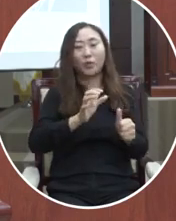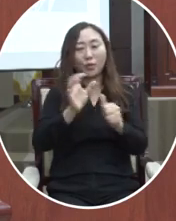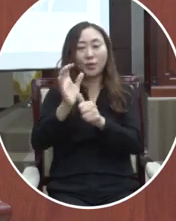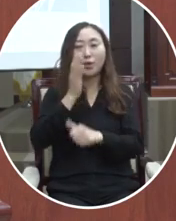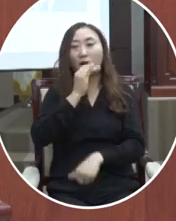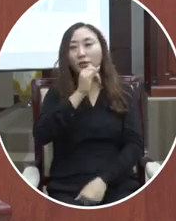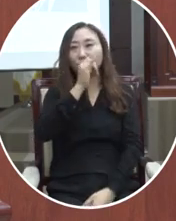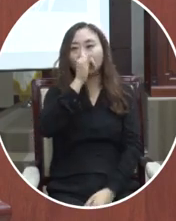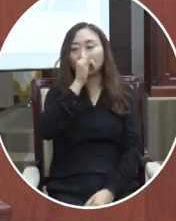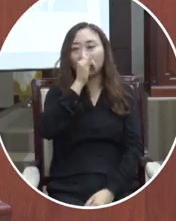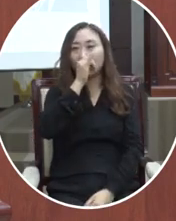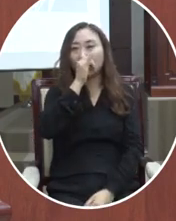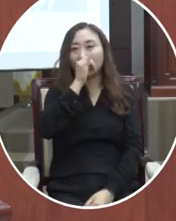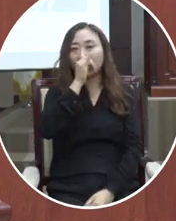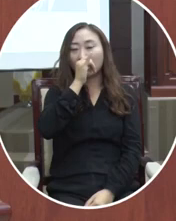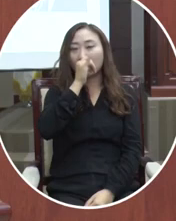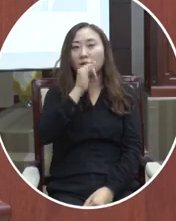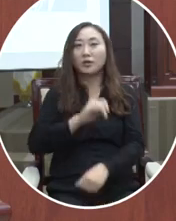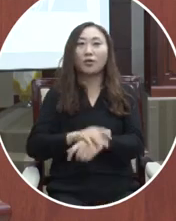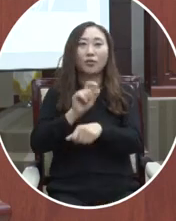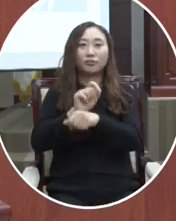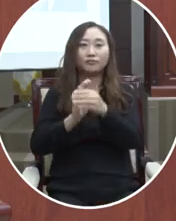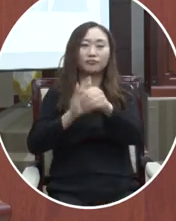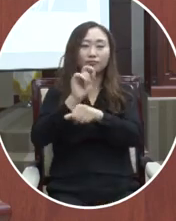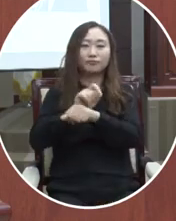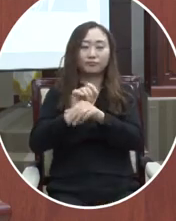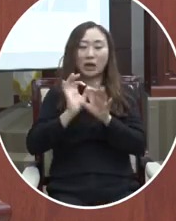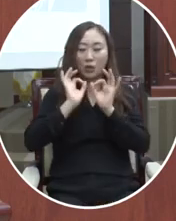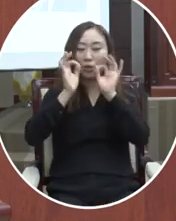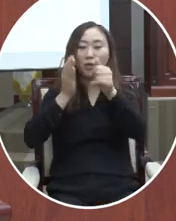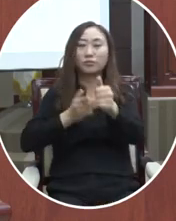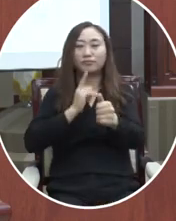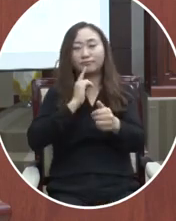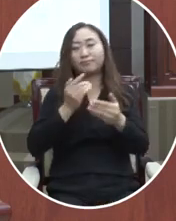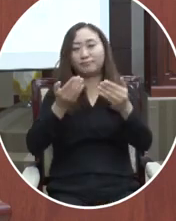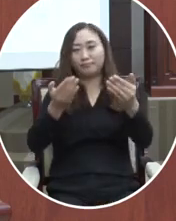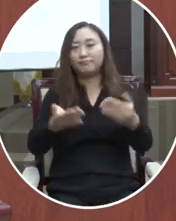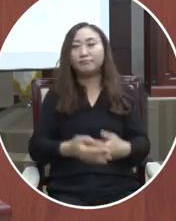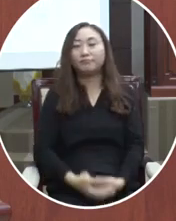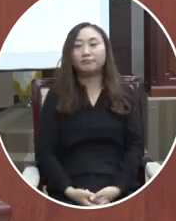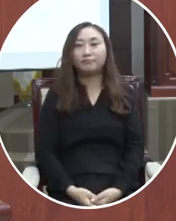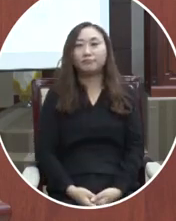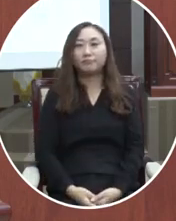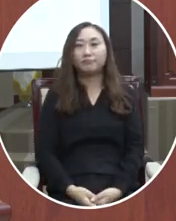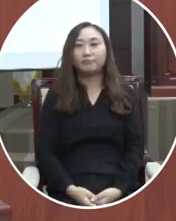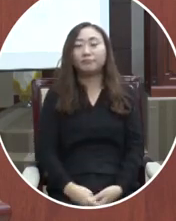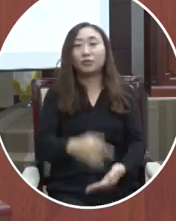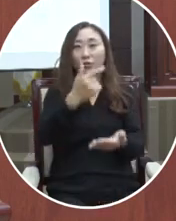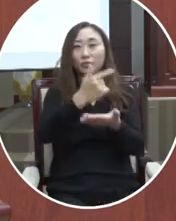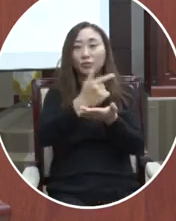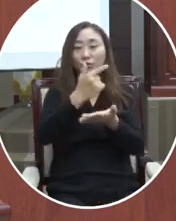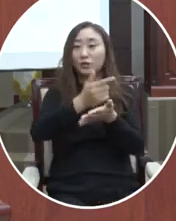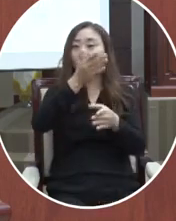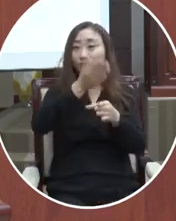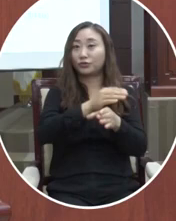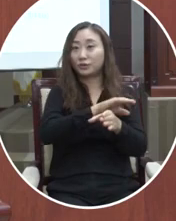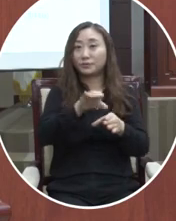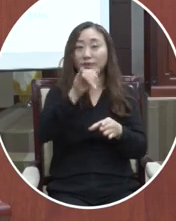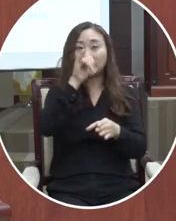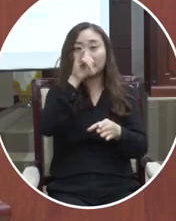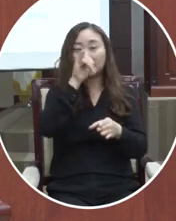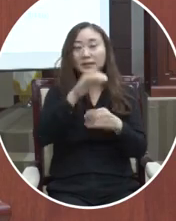효율적으로 활용할 수 있도록 집행부의 적극적인 노력을 당부드리고자 합니다. 노원의 중심가를